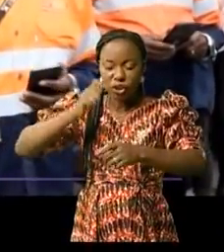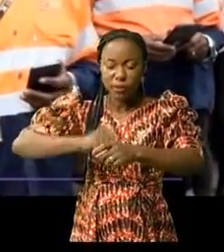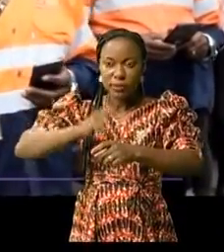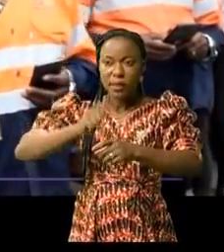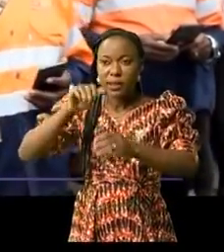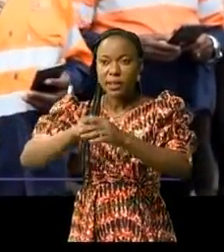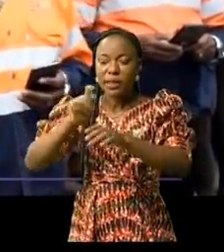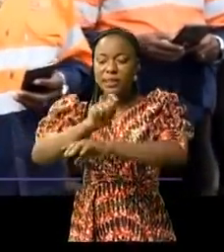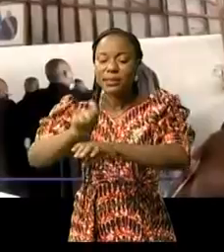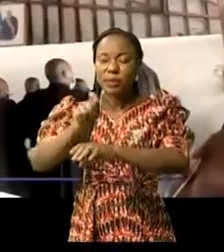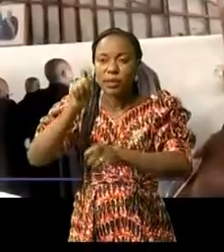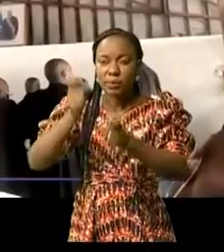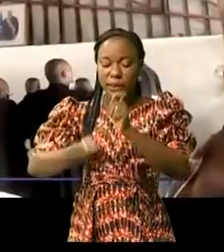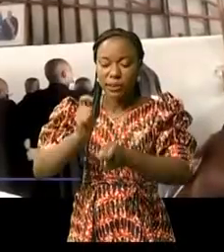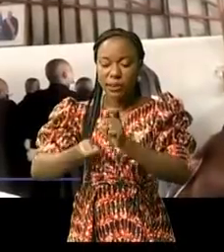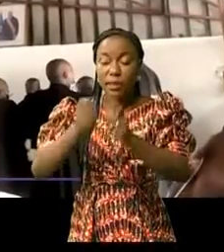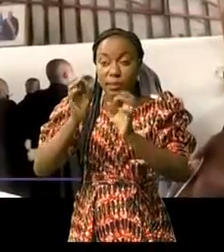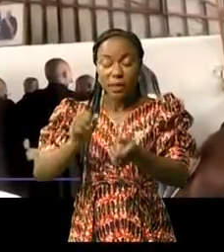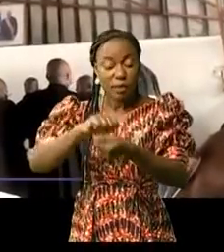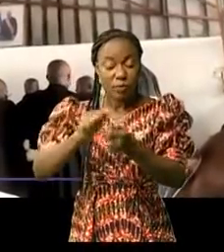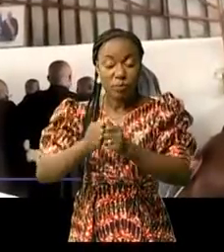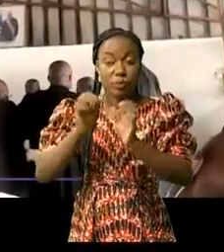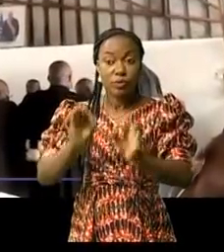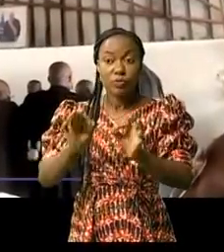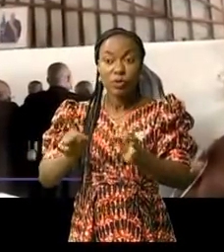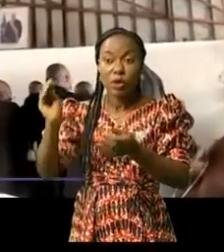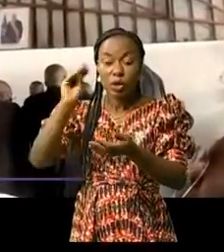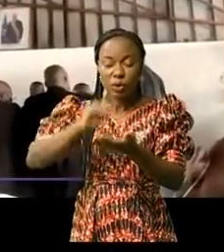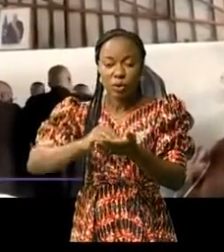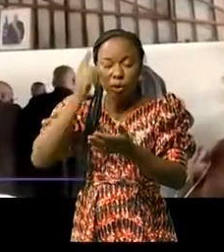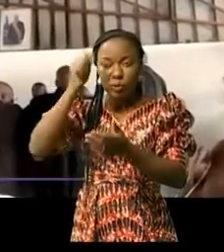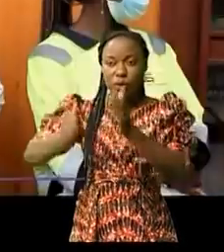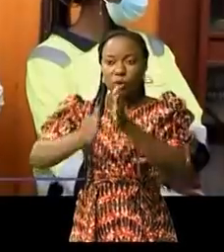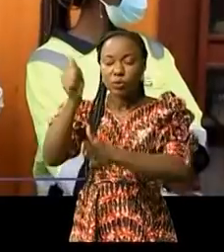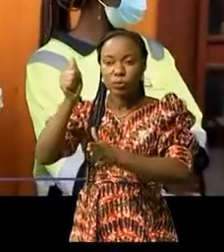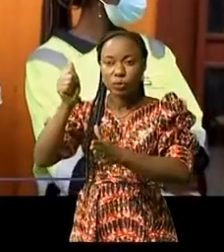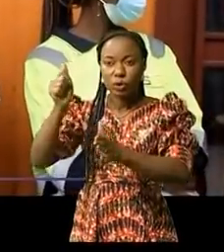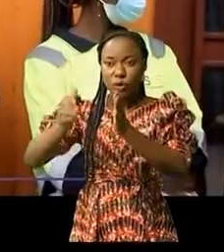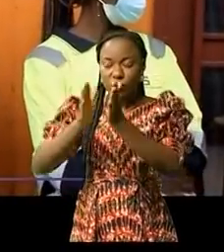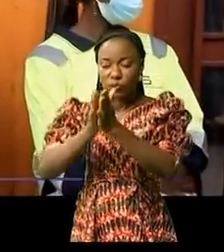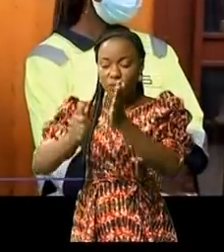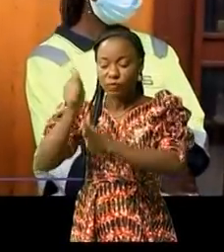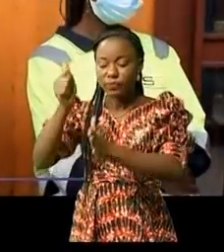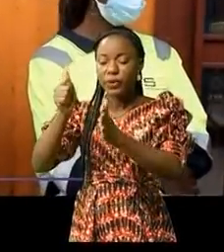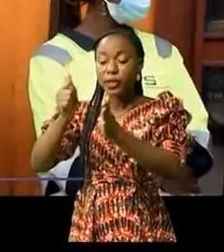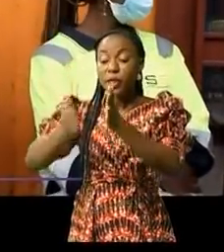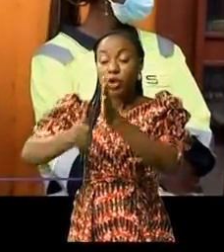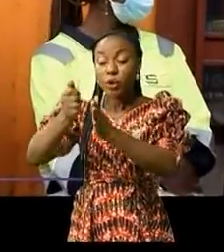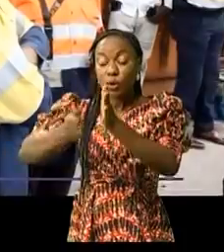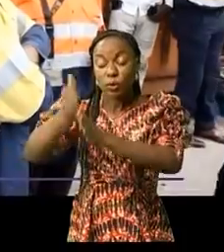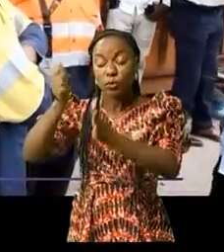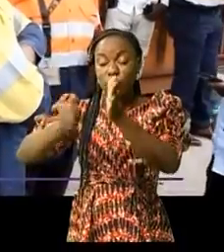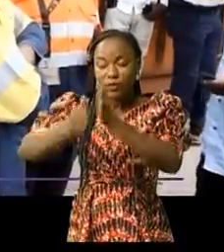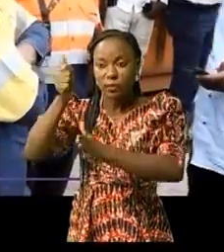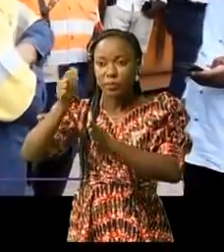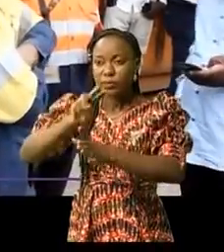septembre 2021 mais la sphère est de nouveau renvoyé au 11 novembre prochain au grand mécontentement des agents de la